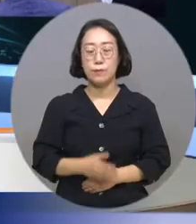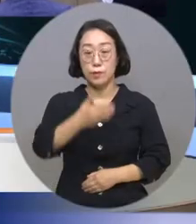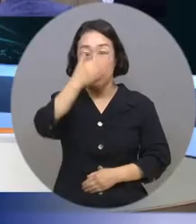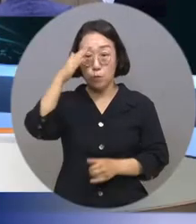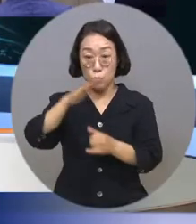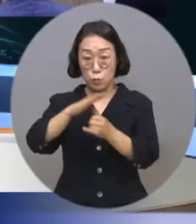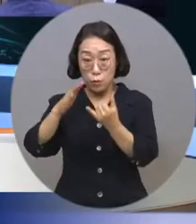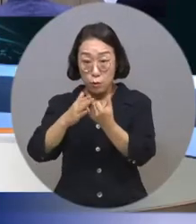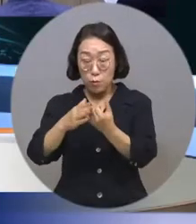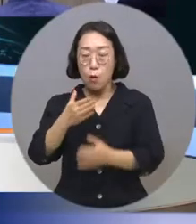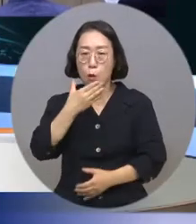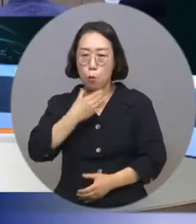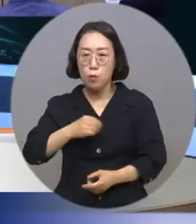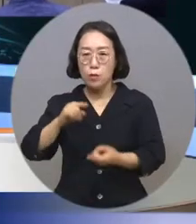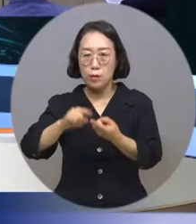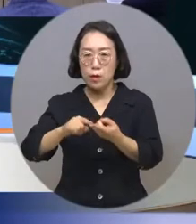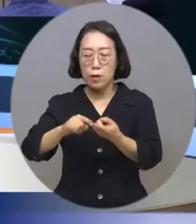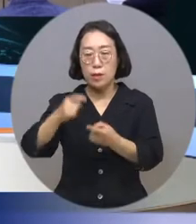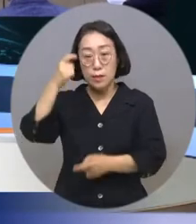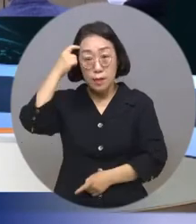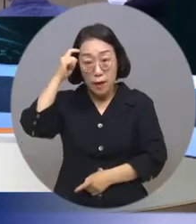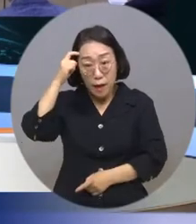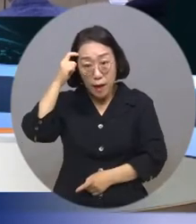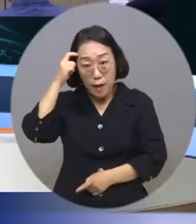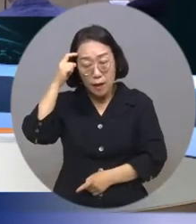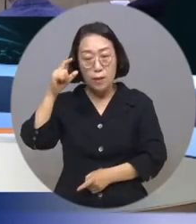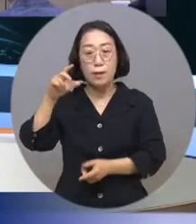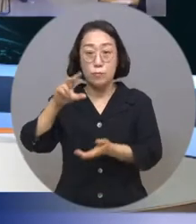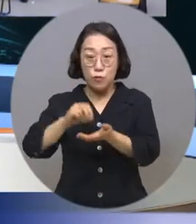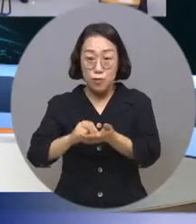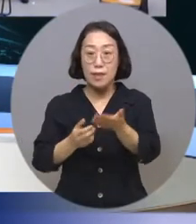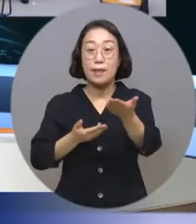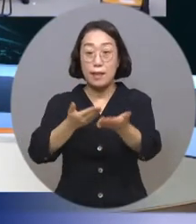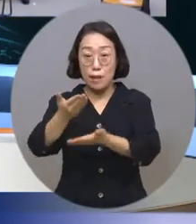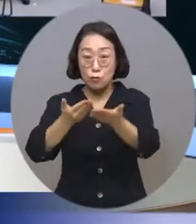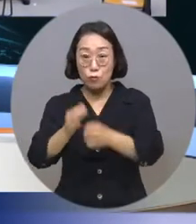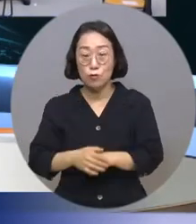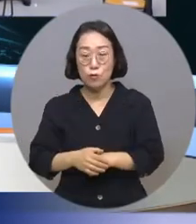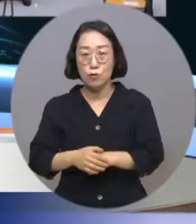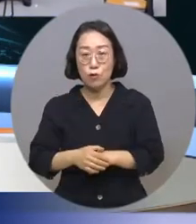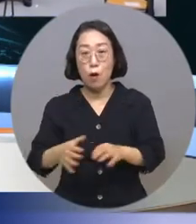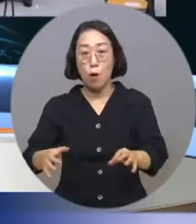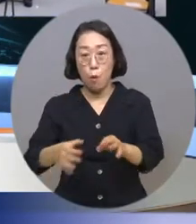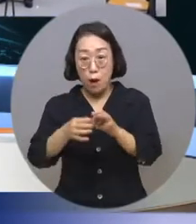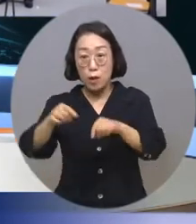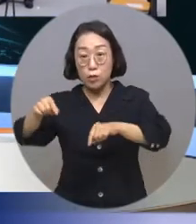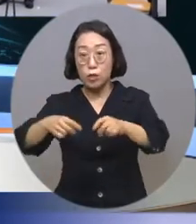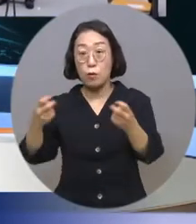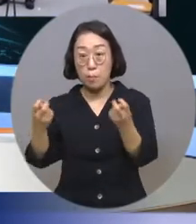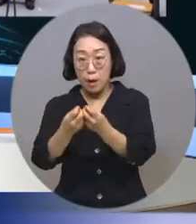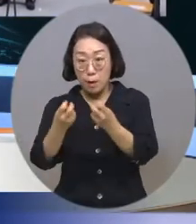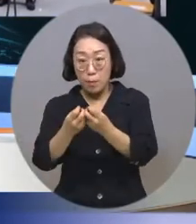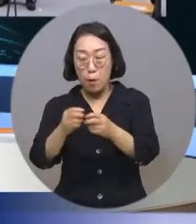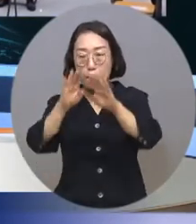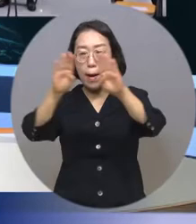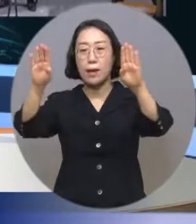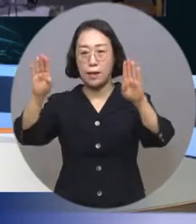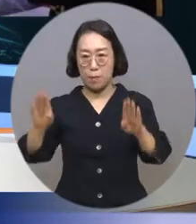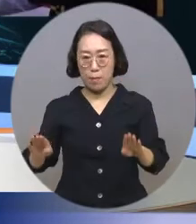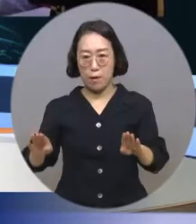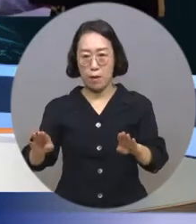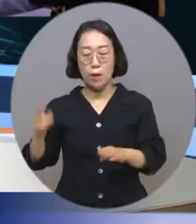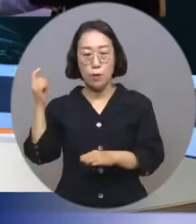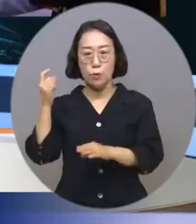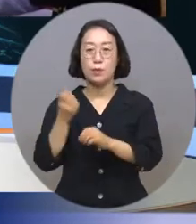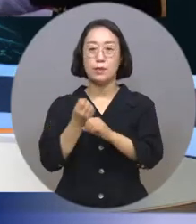청소년들의 복지에 대한 고민과 의견을 나누는 2022 순천 청소년 정책박람회가 개최됐습니다. 어떠한 이야기가